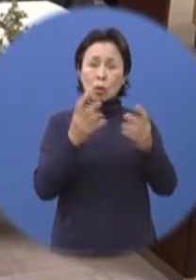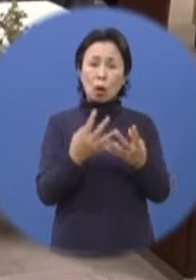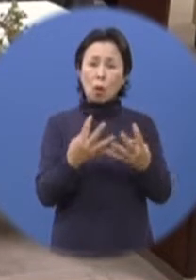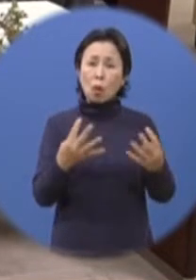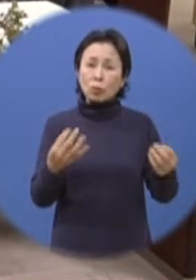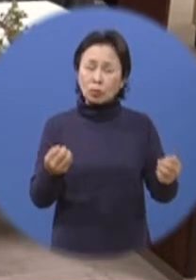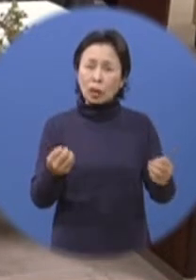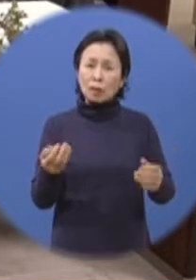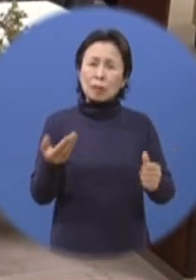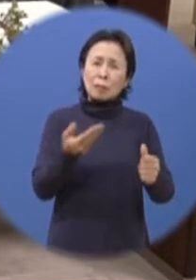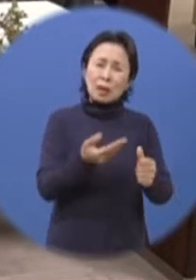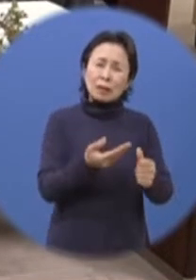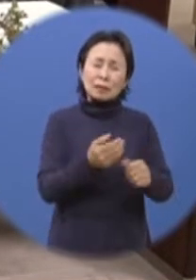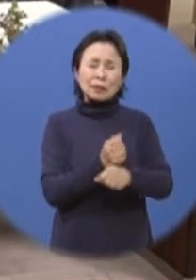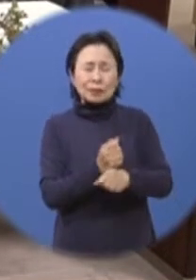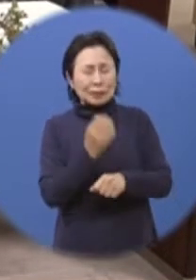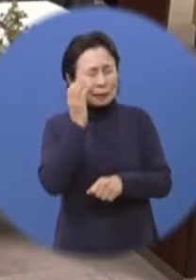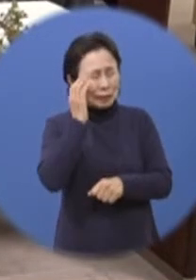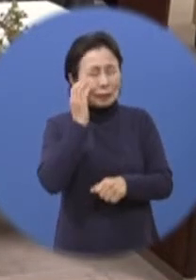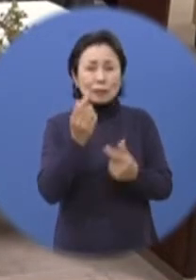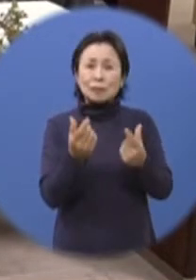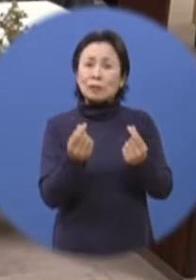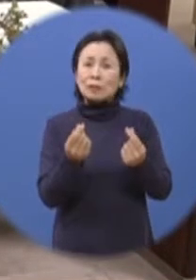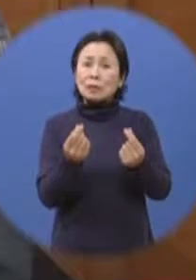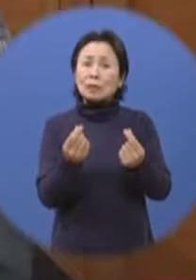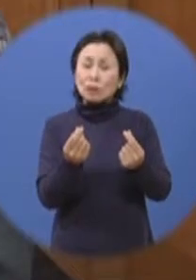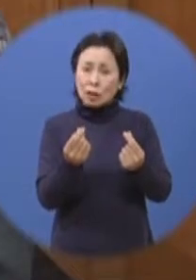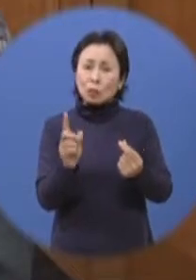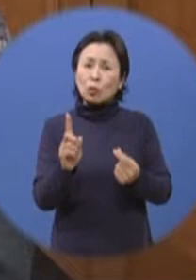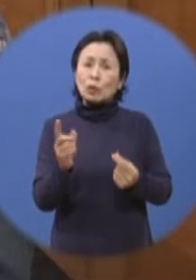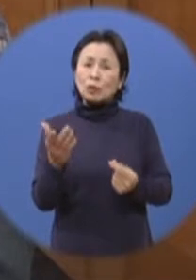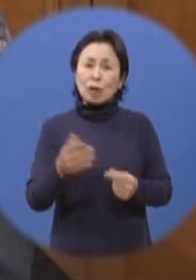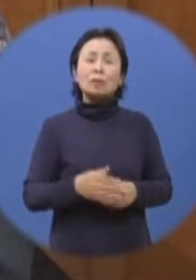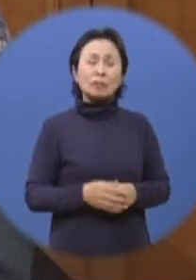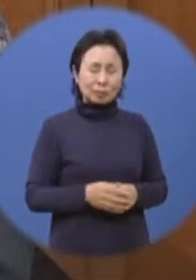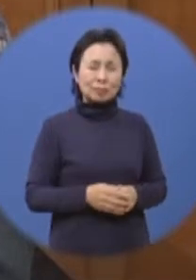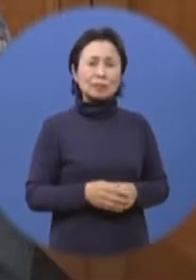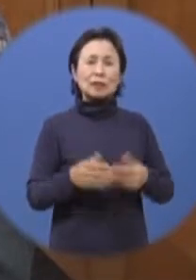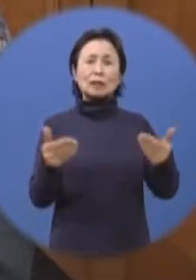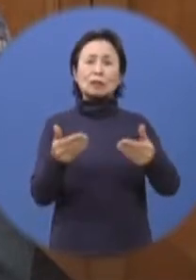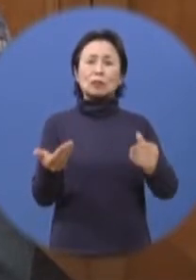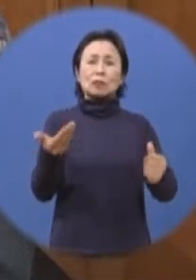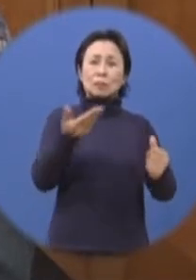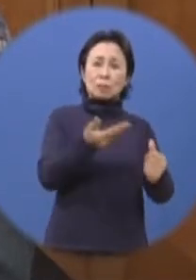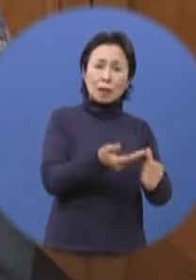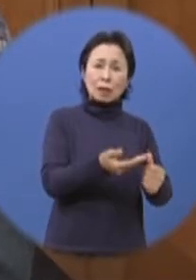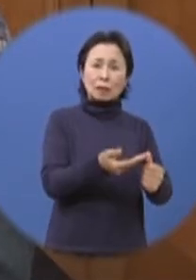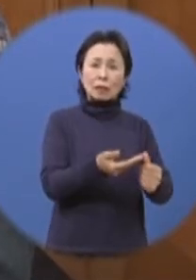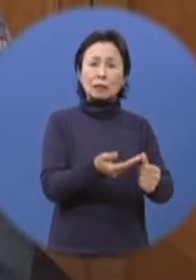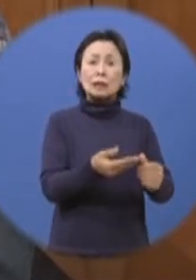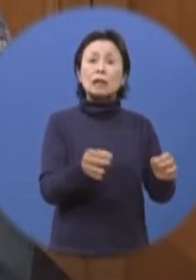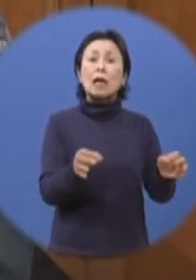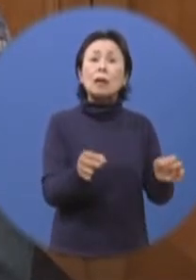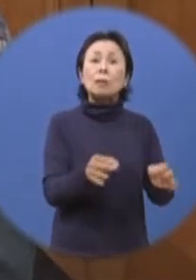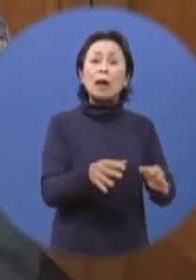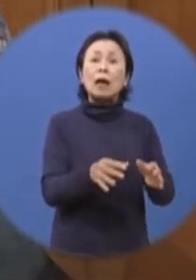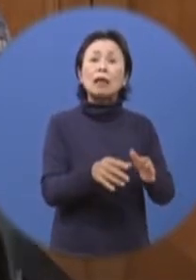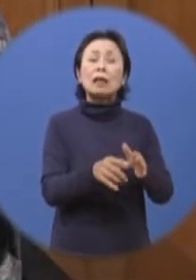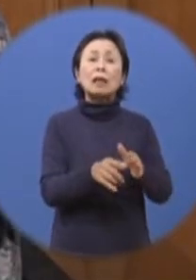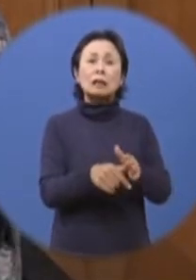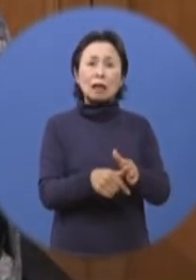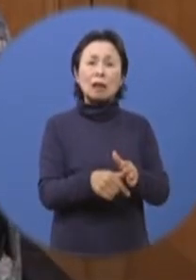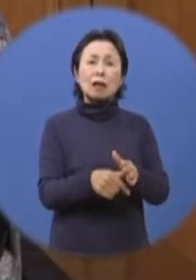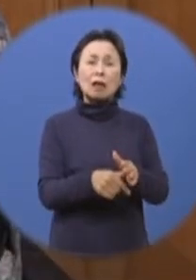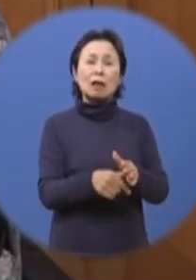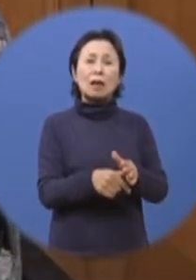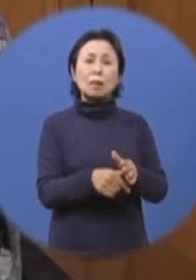と思うんですけどそのあたりカメボイスカラーのを繰り返しになりますけど事業承継をした瞬間にですねあのう終わっ